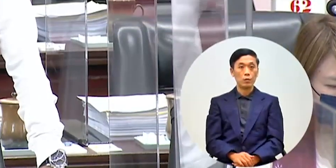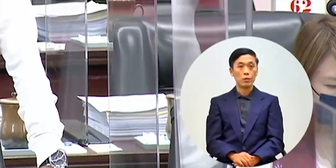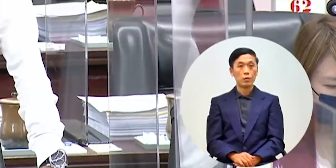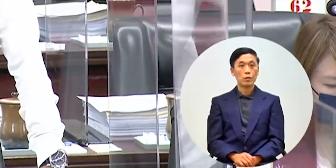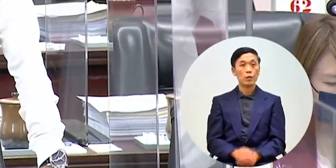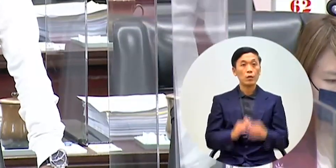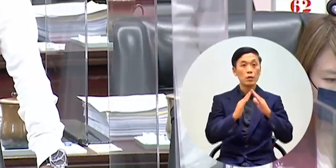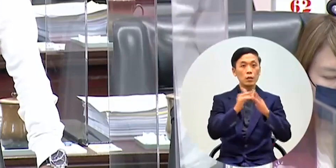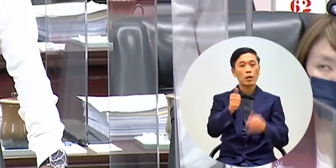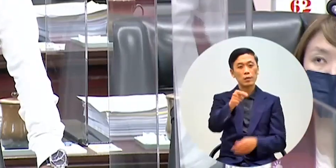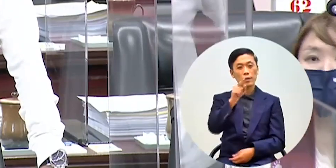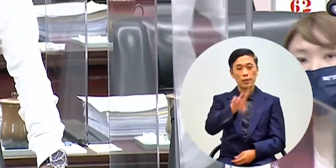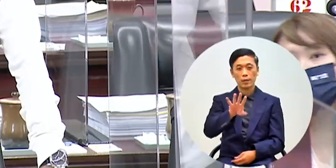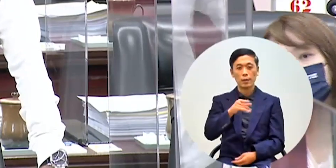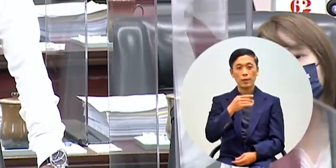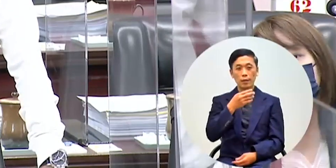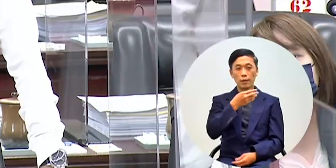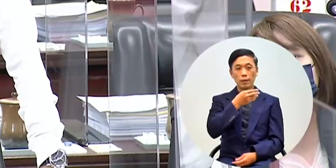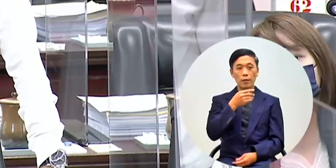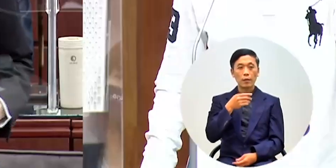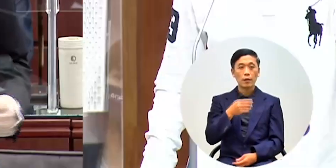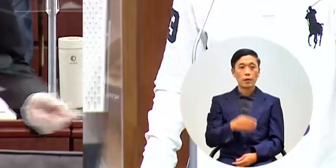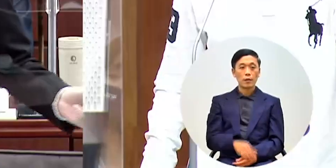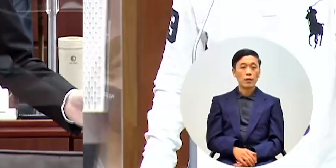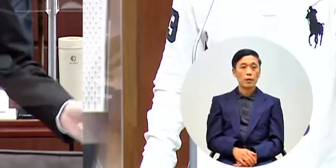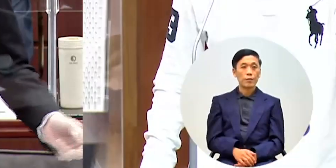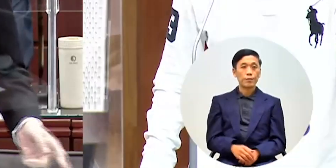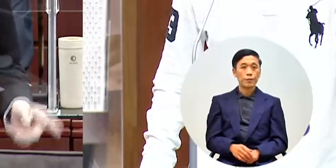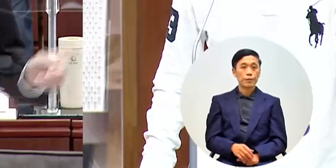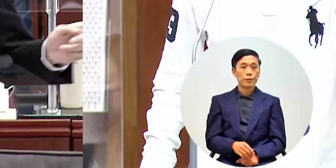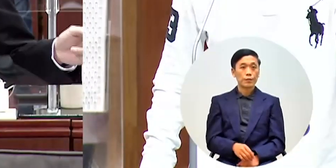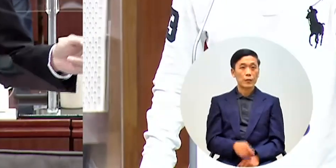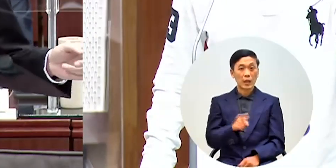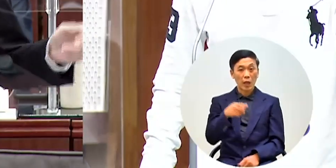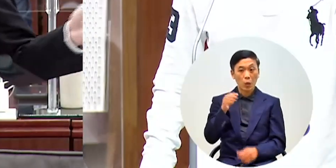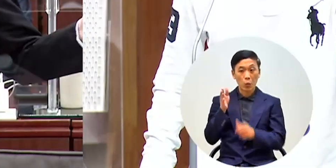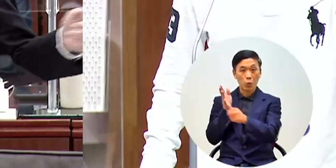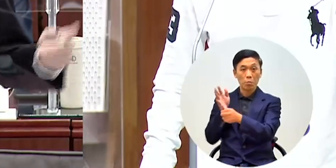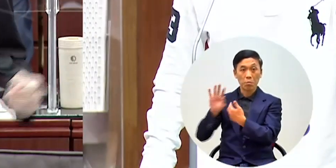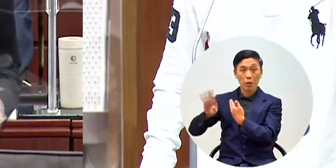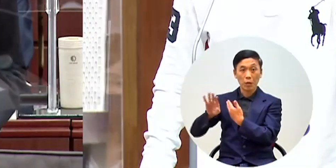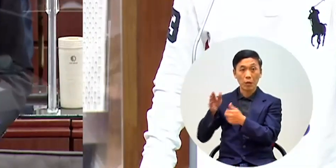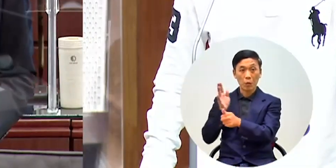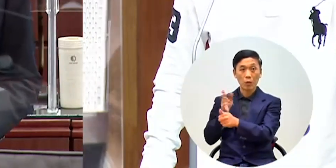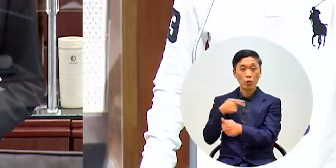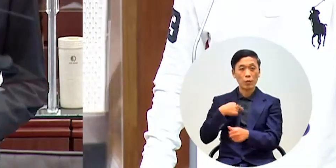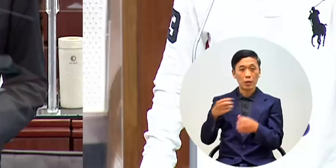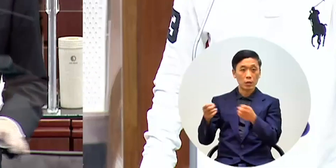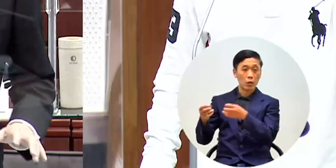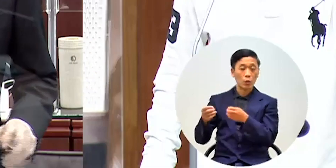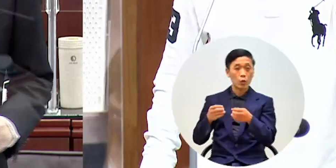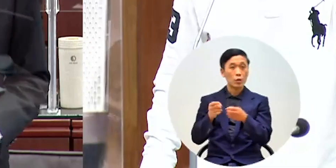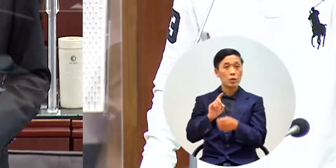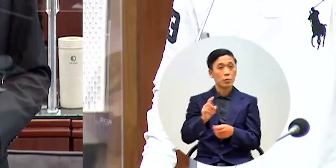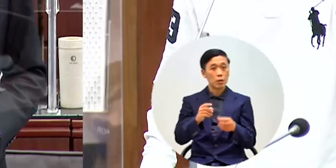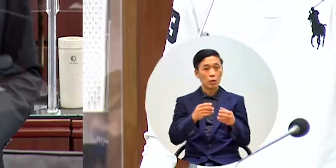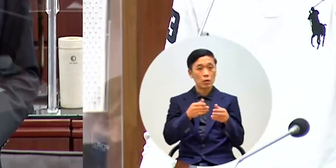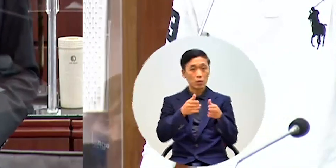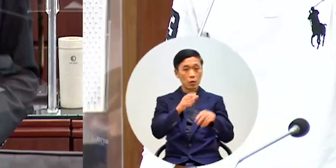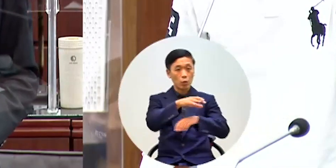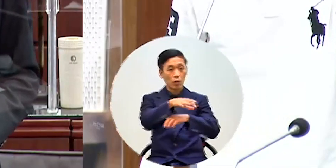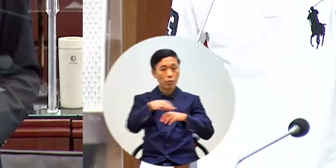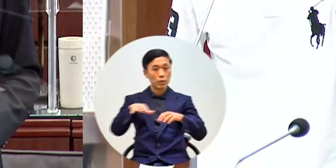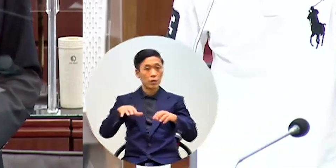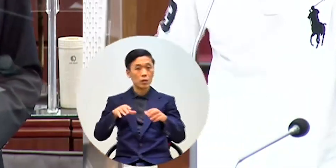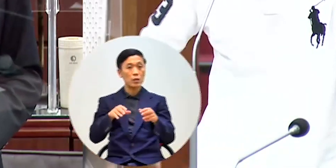市长，你安尼就闹亏，你要买问你哪，你拢爱问隔壁。 不是啦，我们在讨论说哈，怎么样能够确保我们环境的永